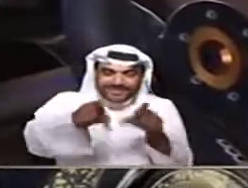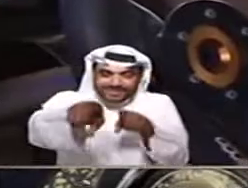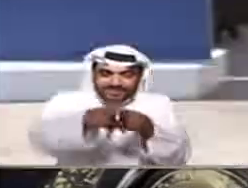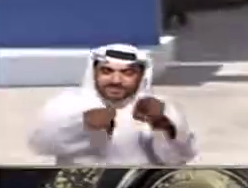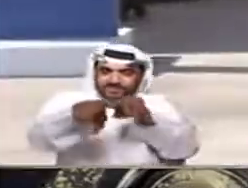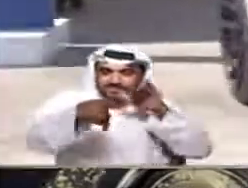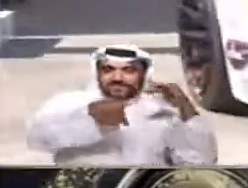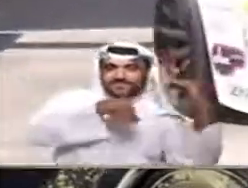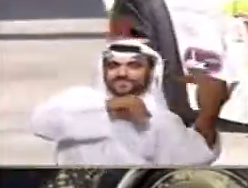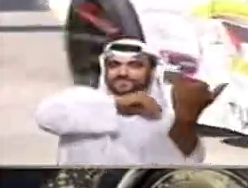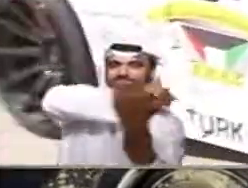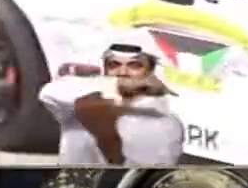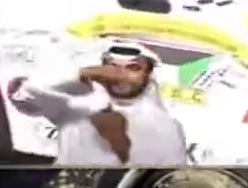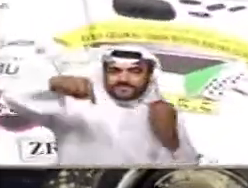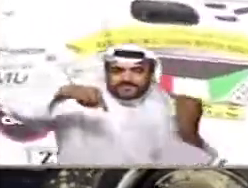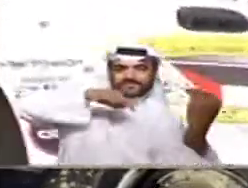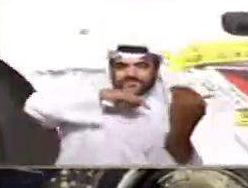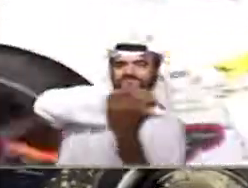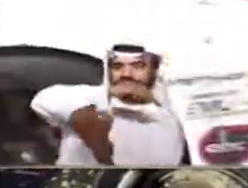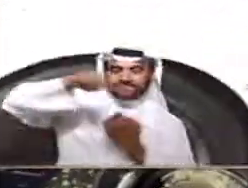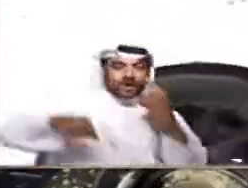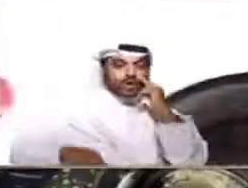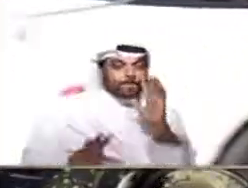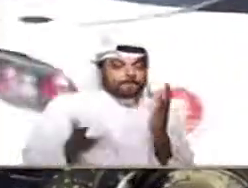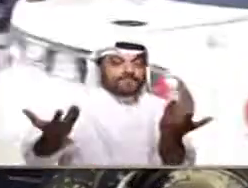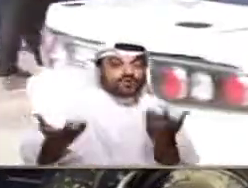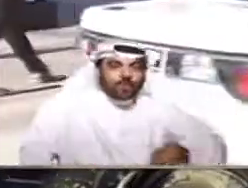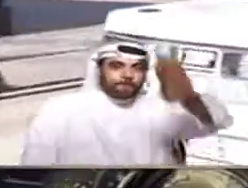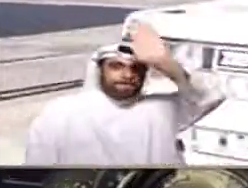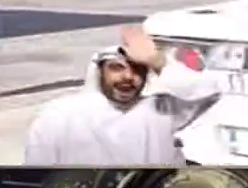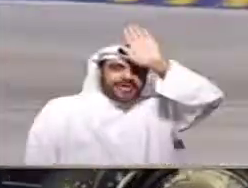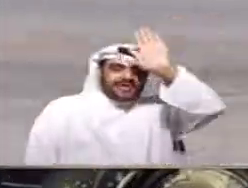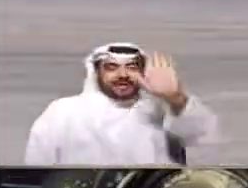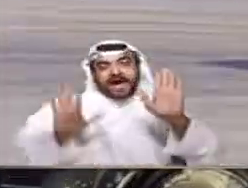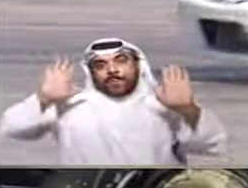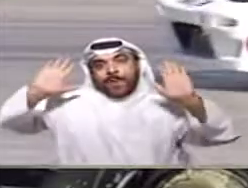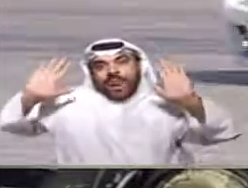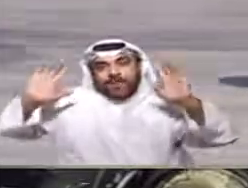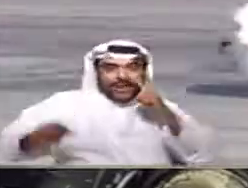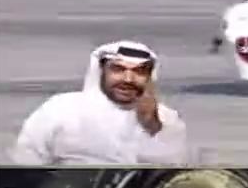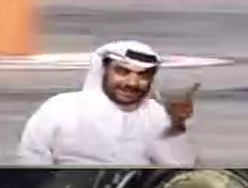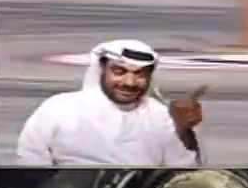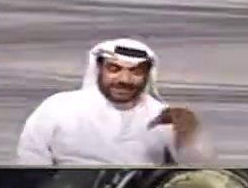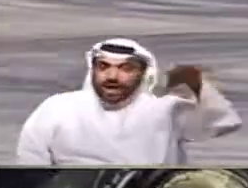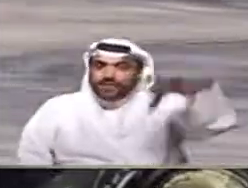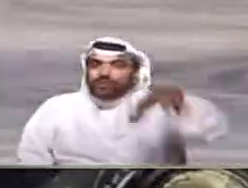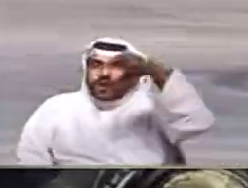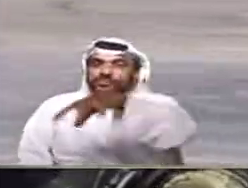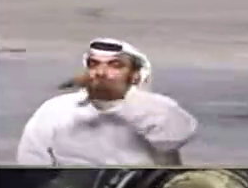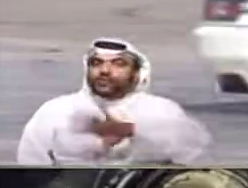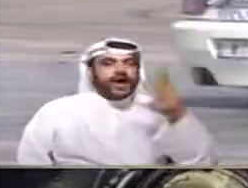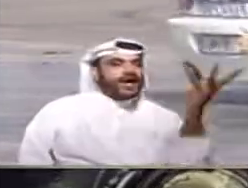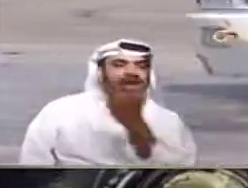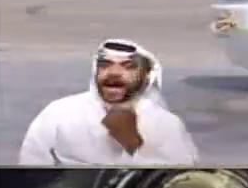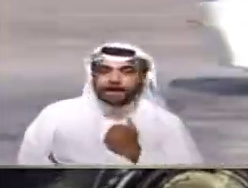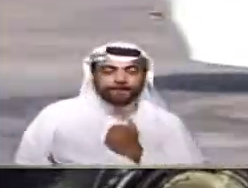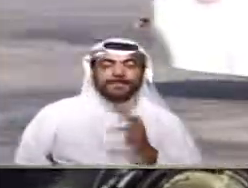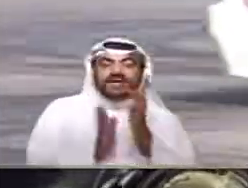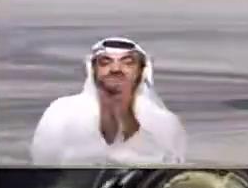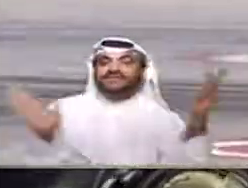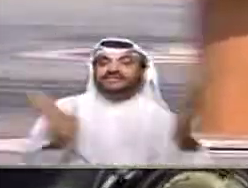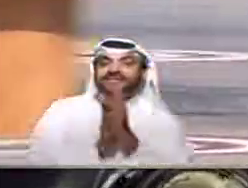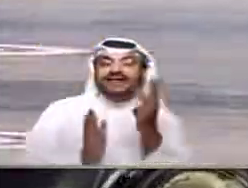ستنتهي بالإعلان عن ملك الدريفت لعام 2019. 19 دولة تتقدمهم دولة الكويت ببطلها